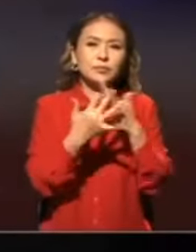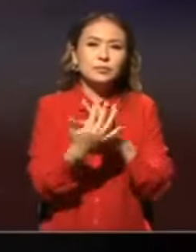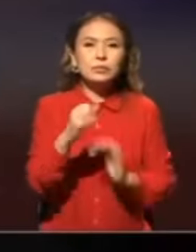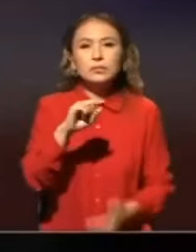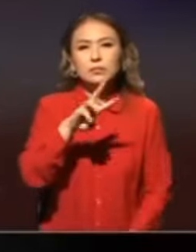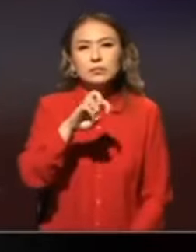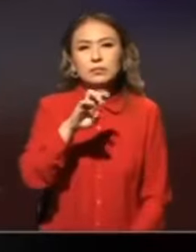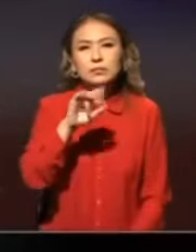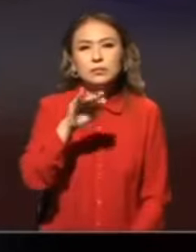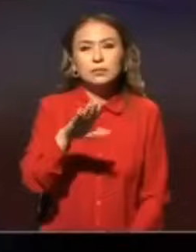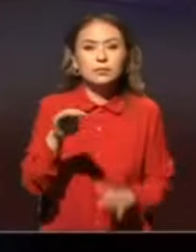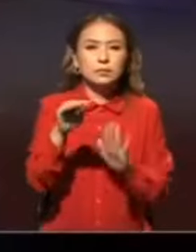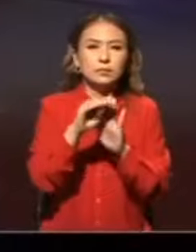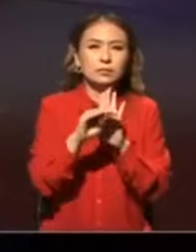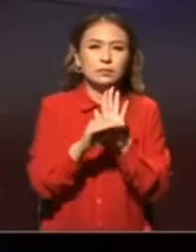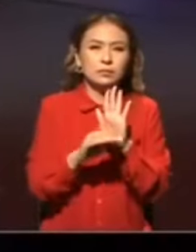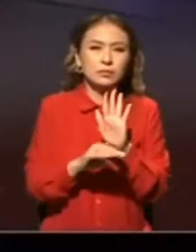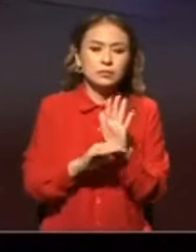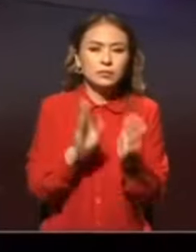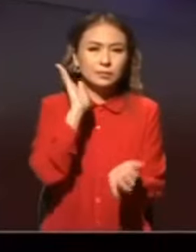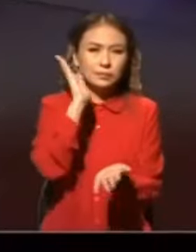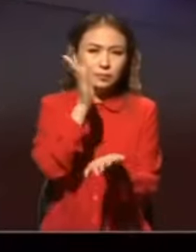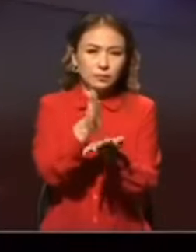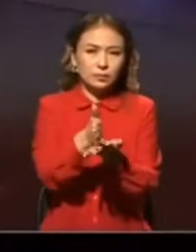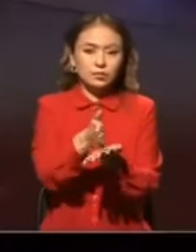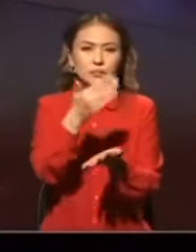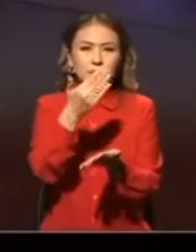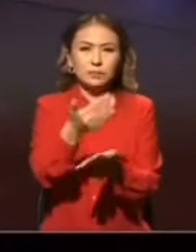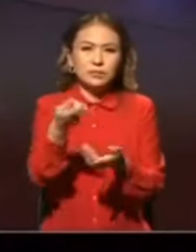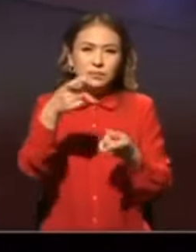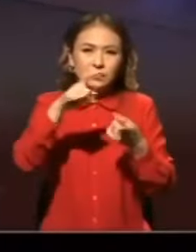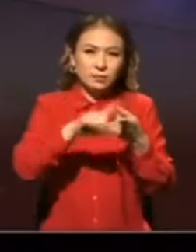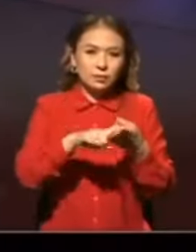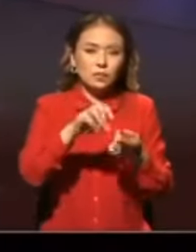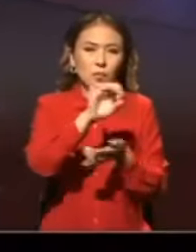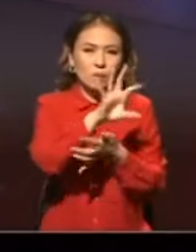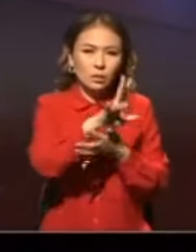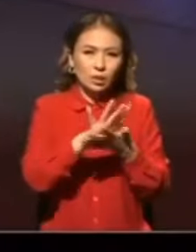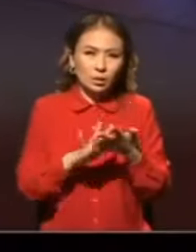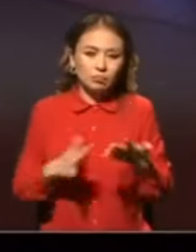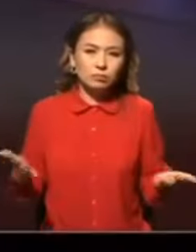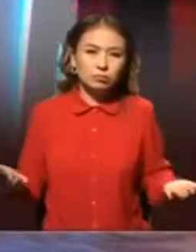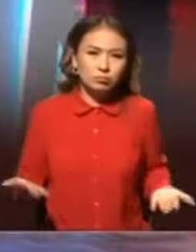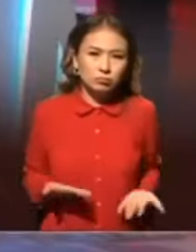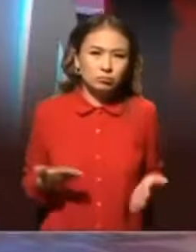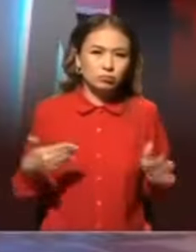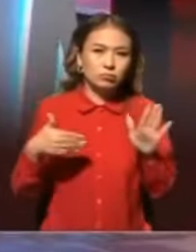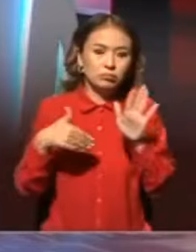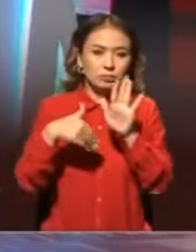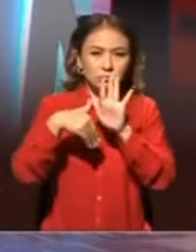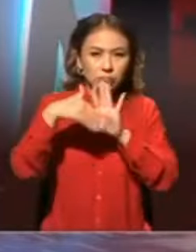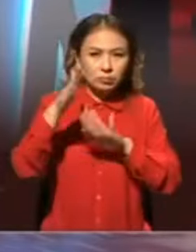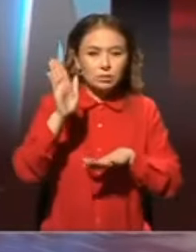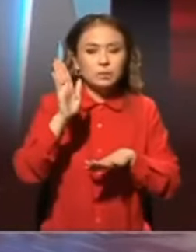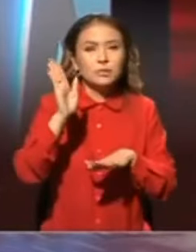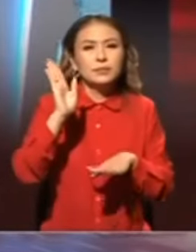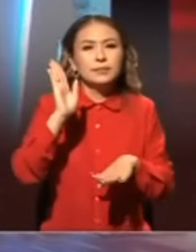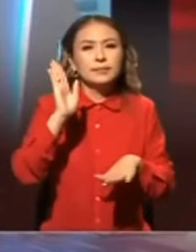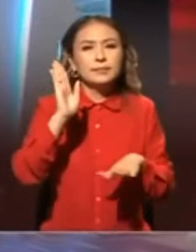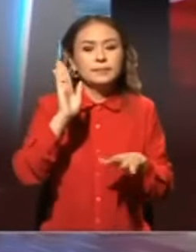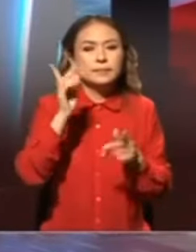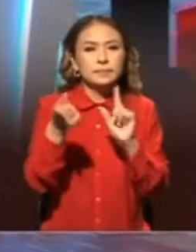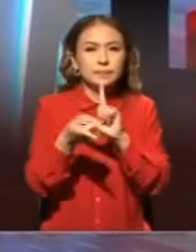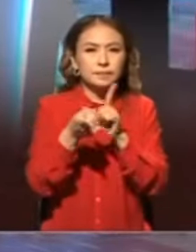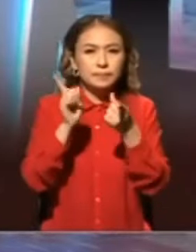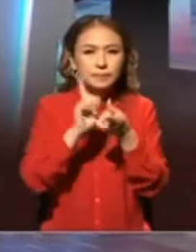аманаты бағдарламасы бұл жерде тікелей осы шаруашылықтарға одан әрі әлеуетін аша отырып, кооперативтерге әлеуетін аша